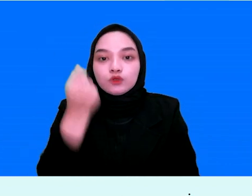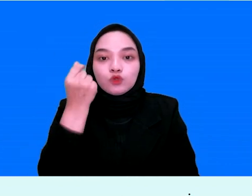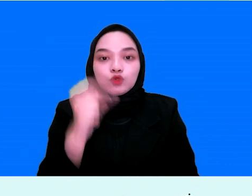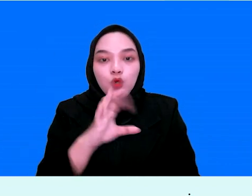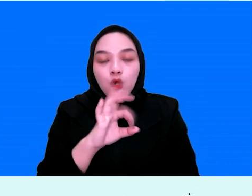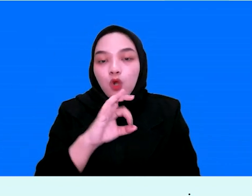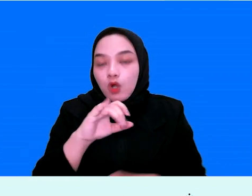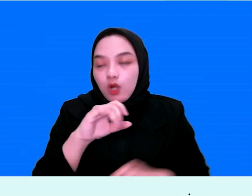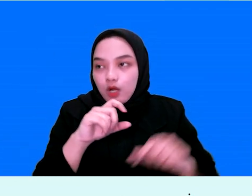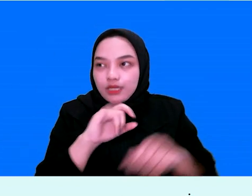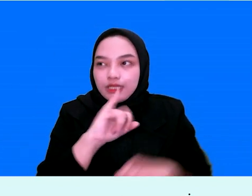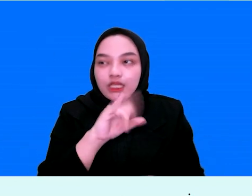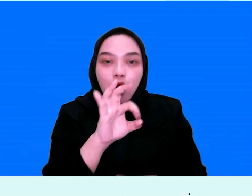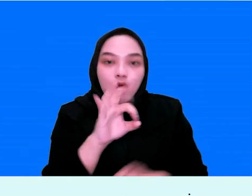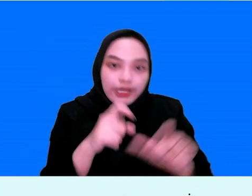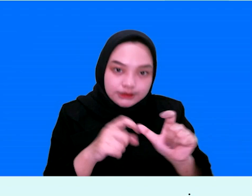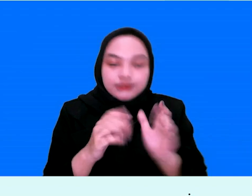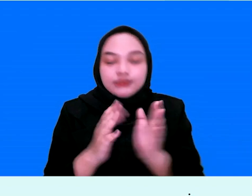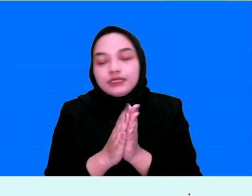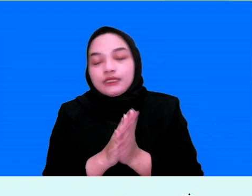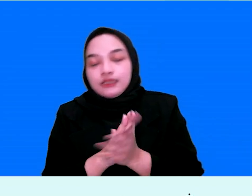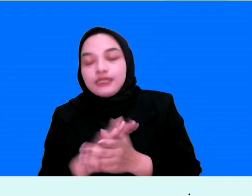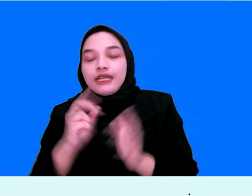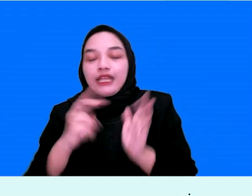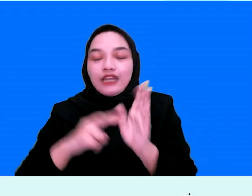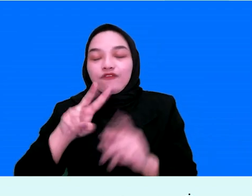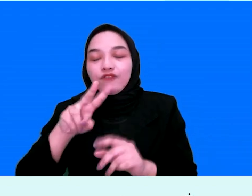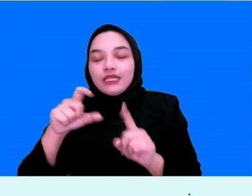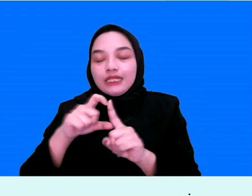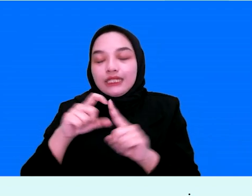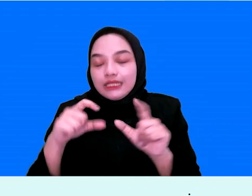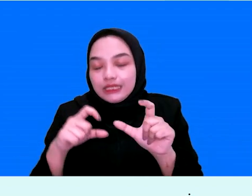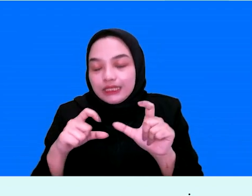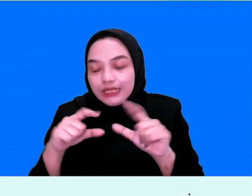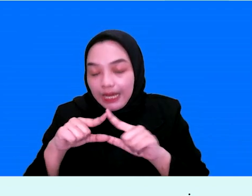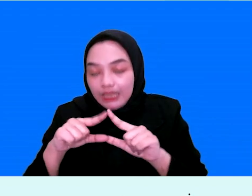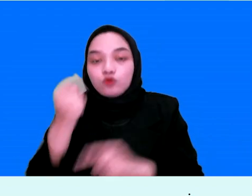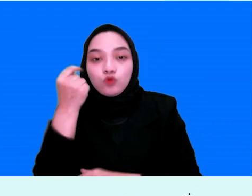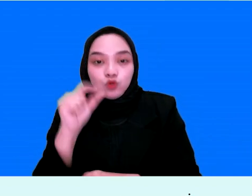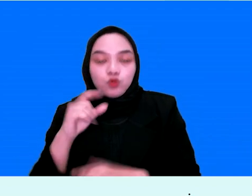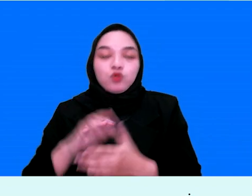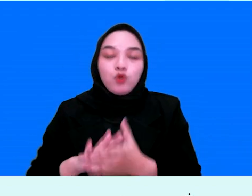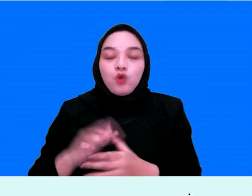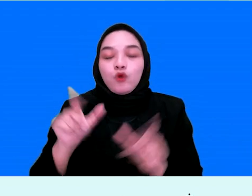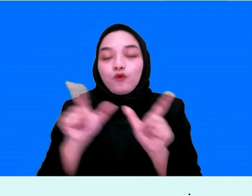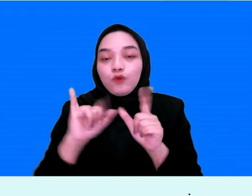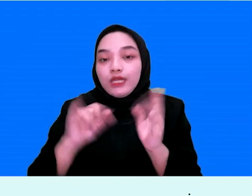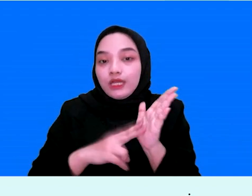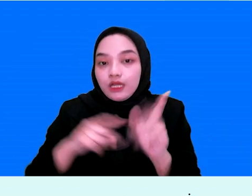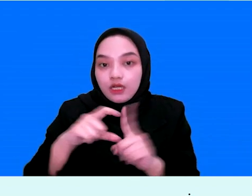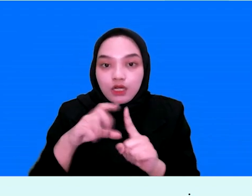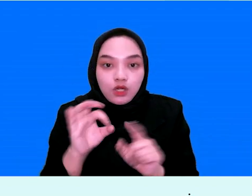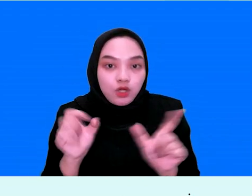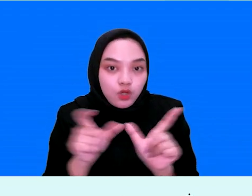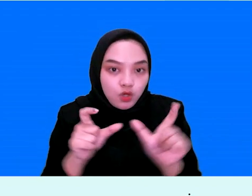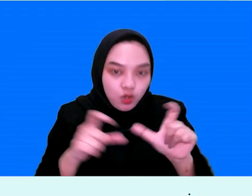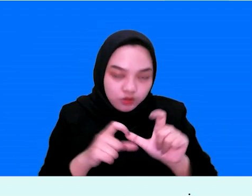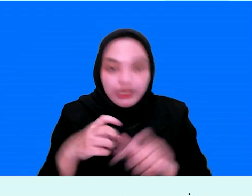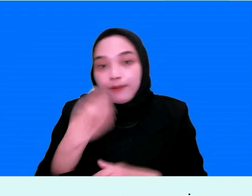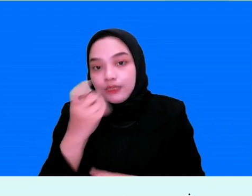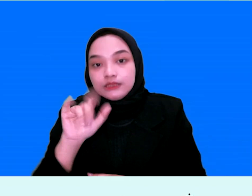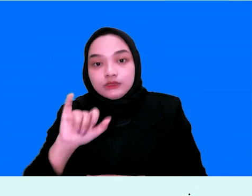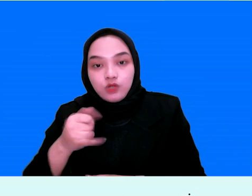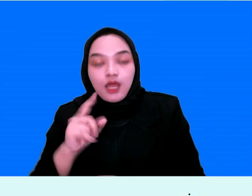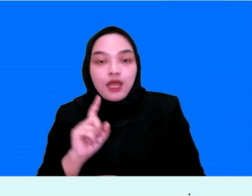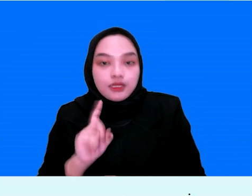untuk macOS dan iOS dan juga NVDA untuk Windows. Tapi di kesempatan kali ini kita hanya